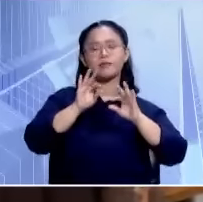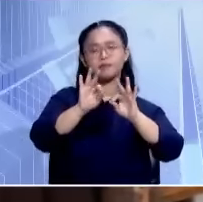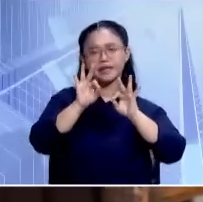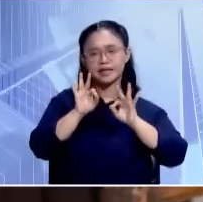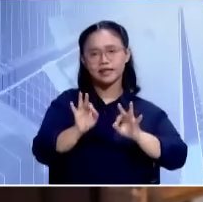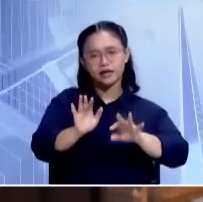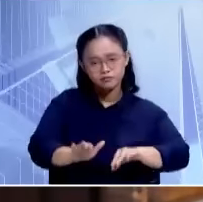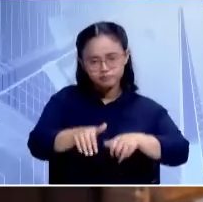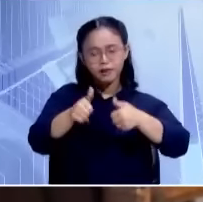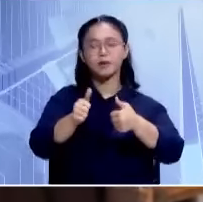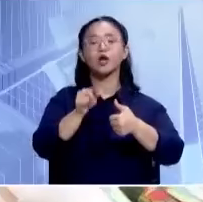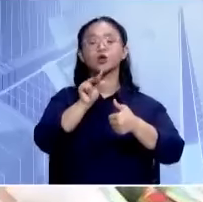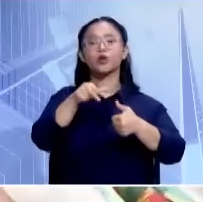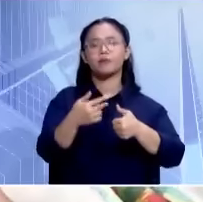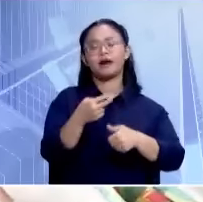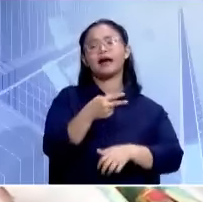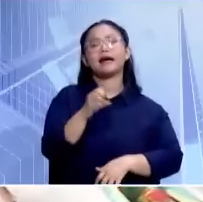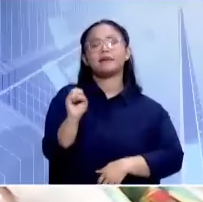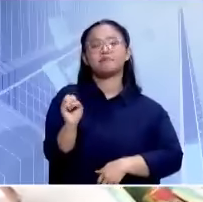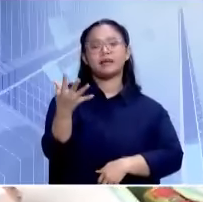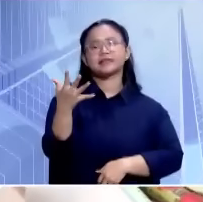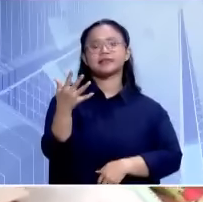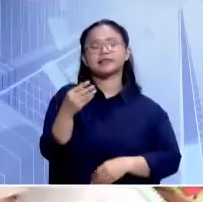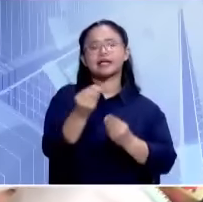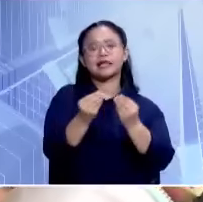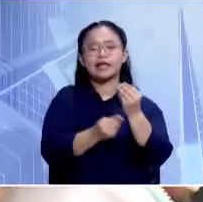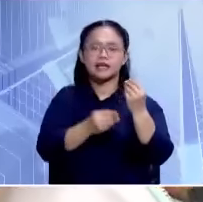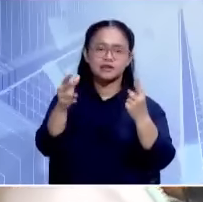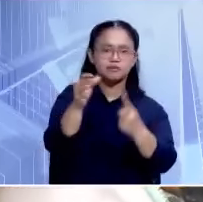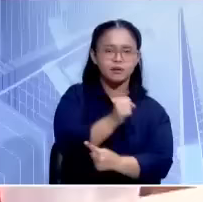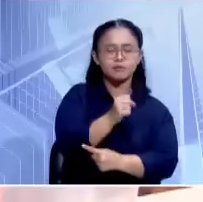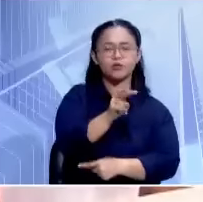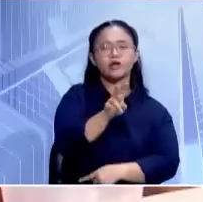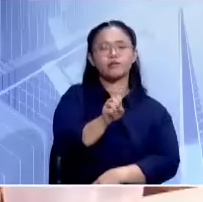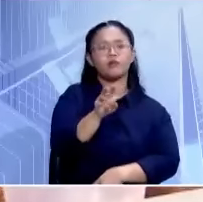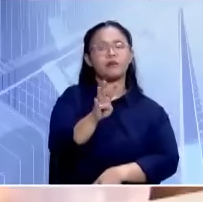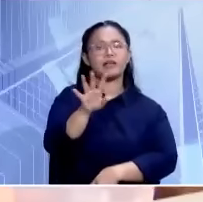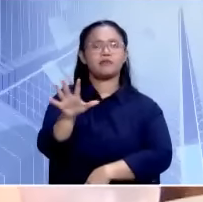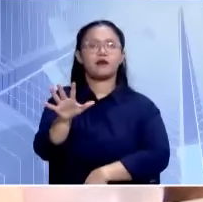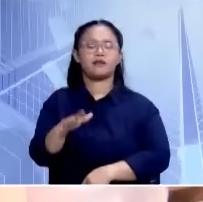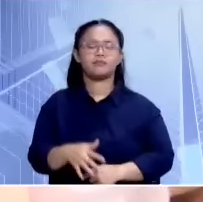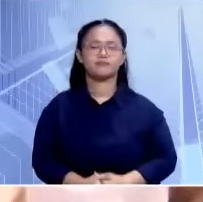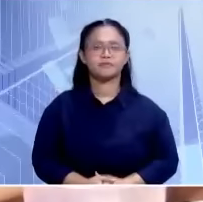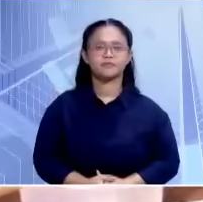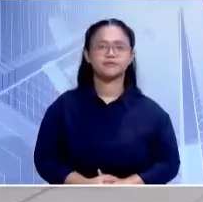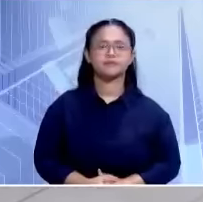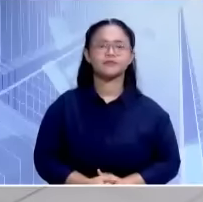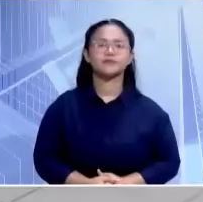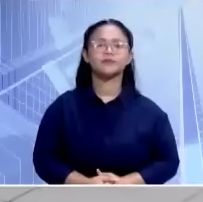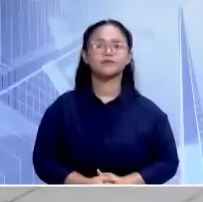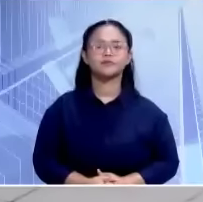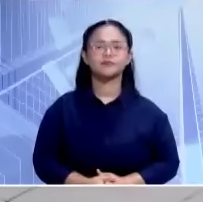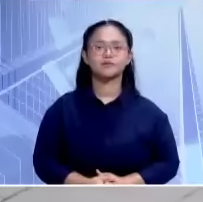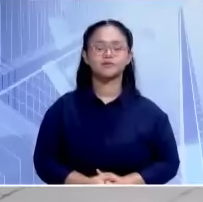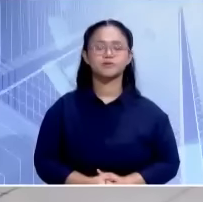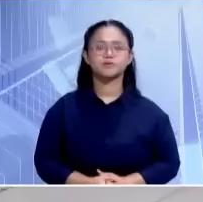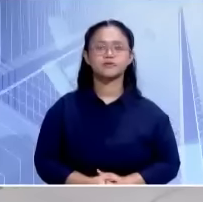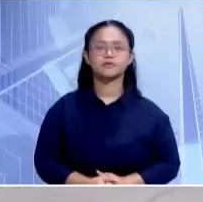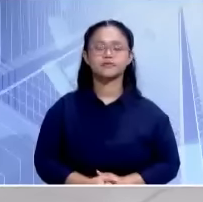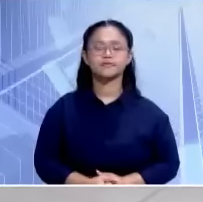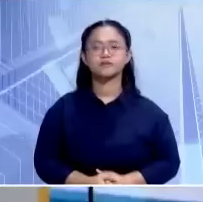menuju generasi emas 2045. Dari Jakarta, Hendri Aprila Oki Mahendra, iNews